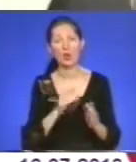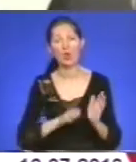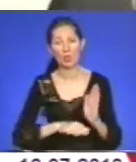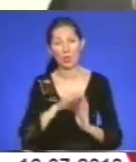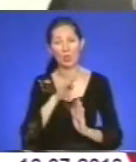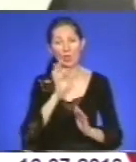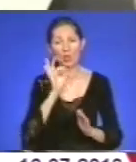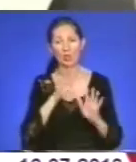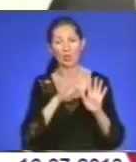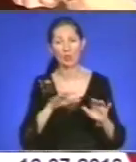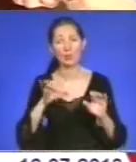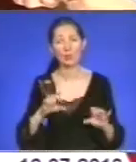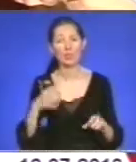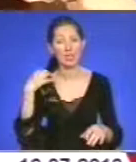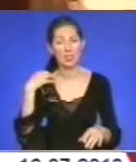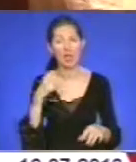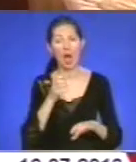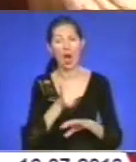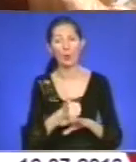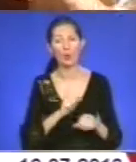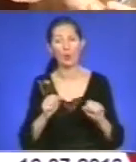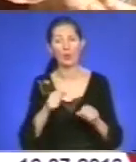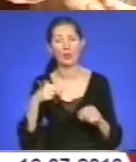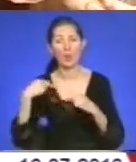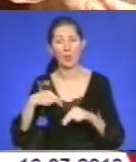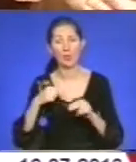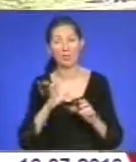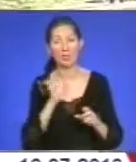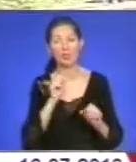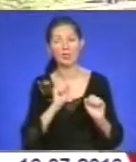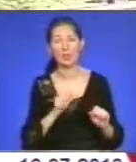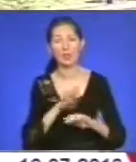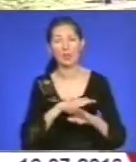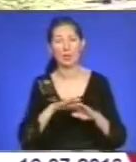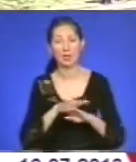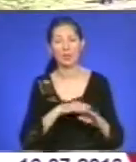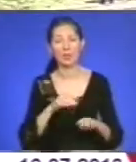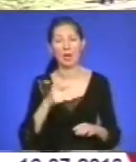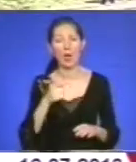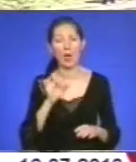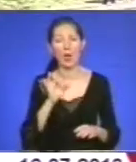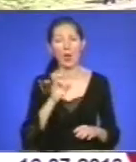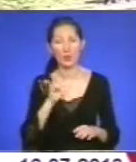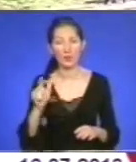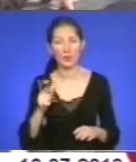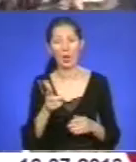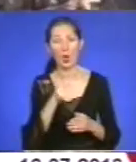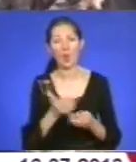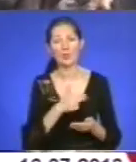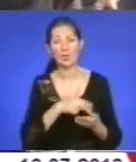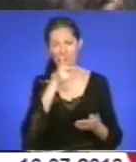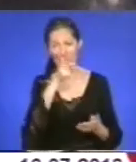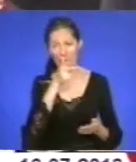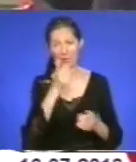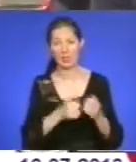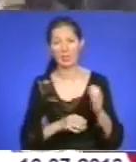заступник начальника головного управління праці та соціального захисту населення облдержадміністрації Орест Горень. За останній квартал середній рівень